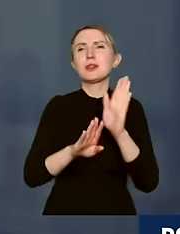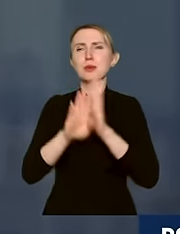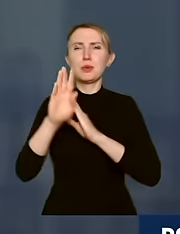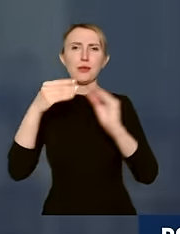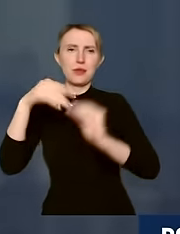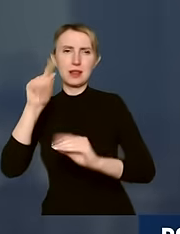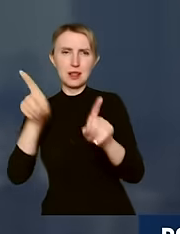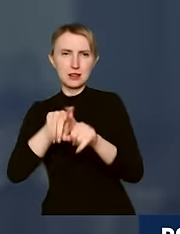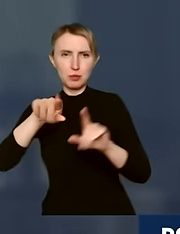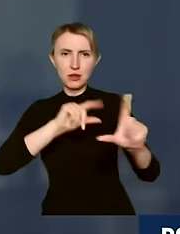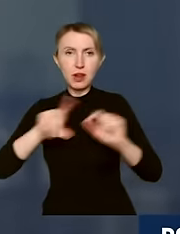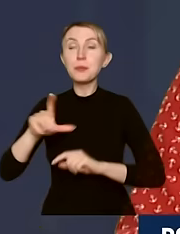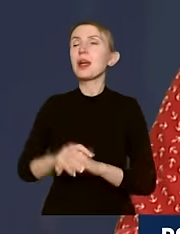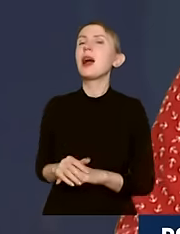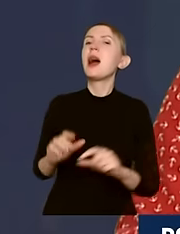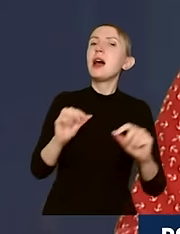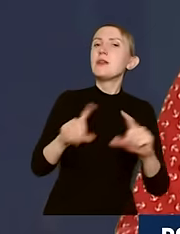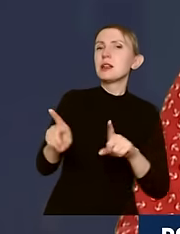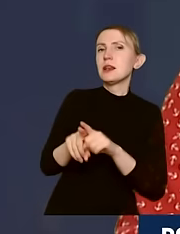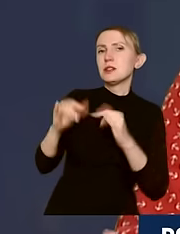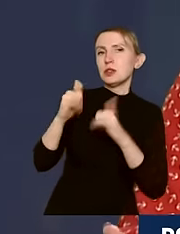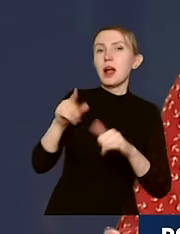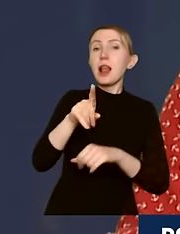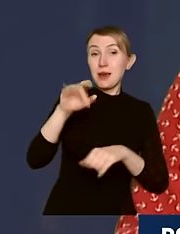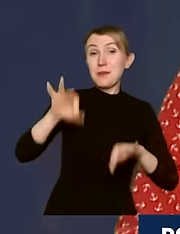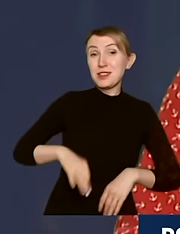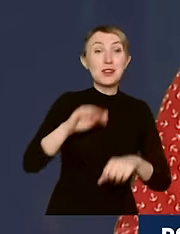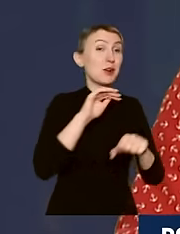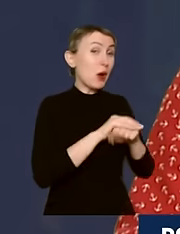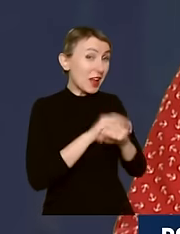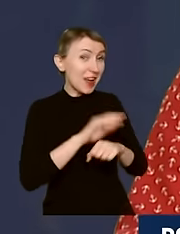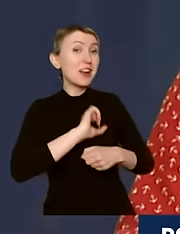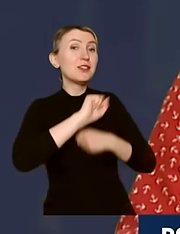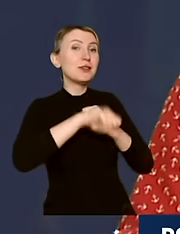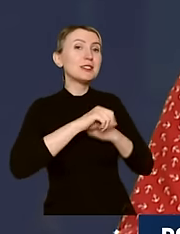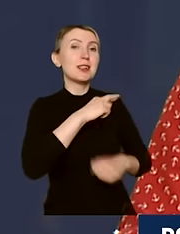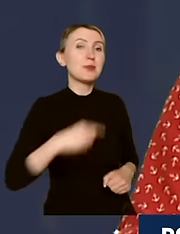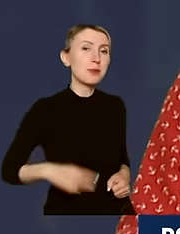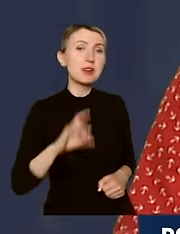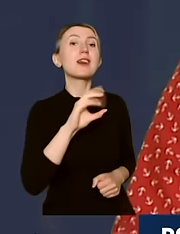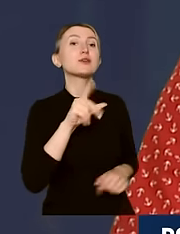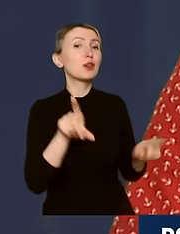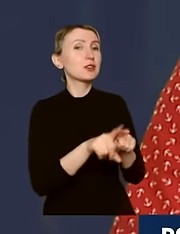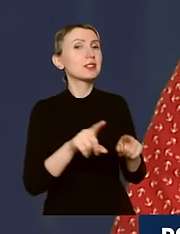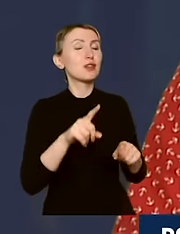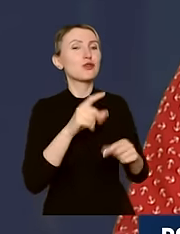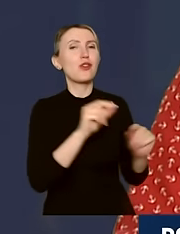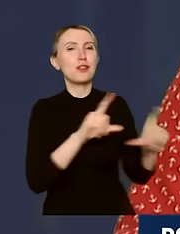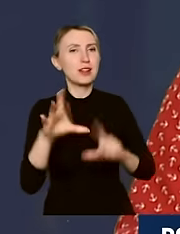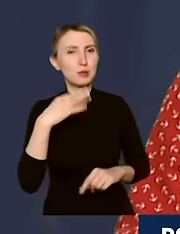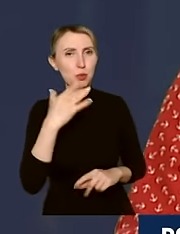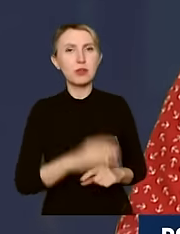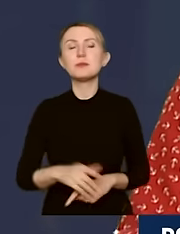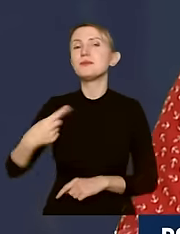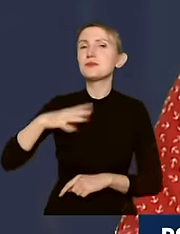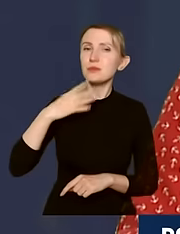też inflacja jest zależna od innych ale czynników. Ale pani kolega z klubu, pan wicepremier Gawkowski, no też mówił o inflacji. O tym zresztą mówiliśmy,